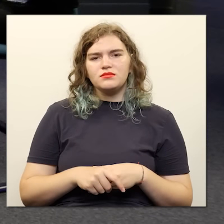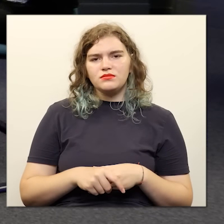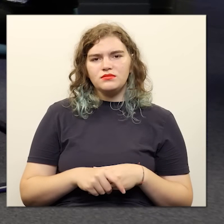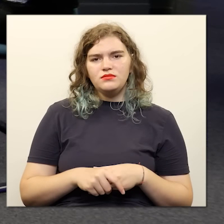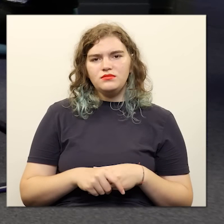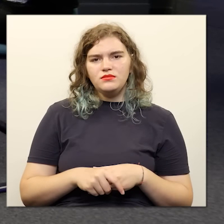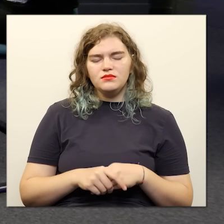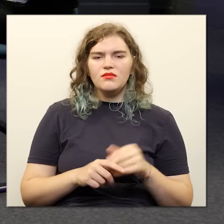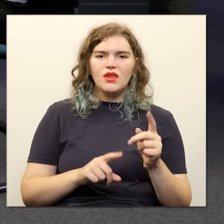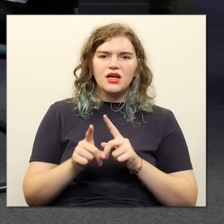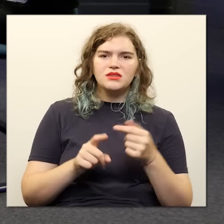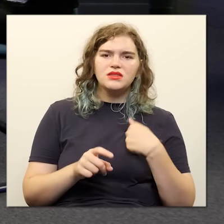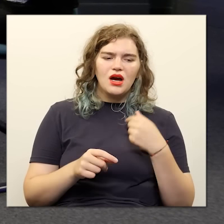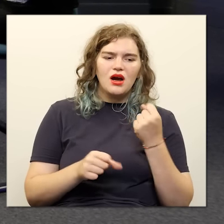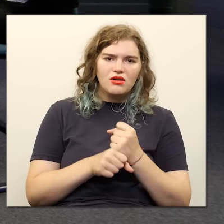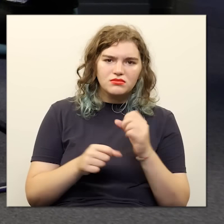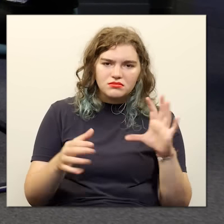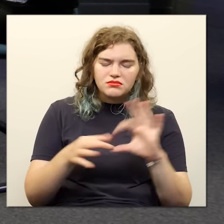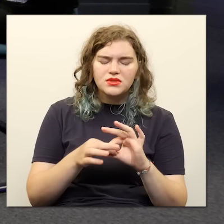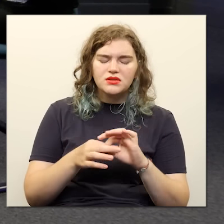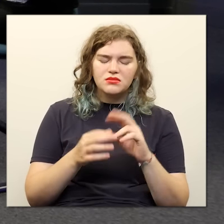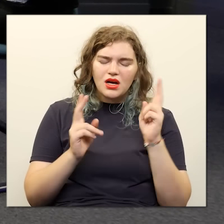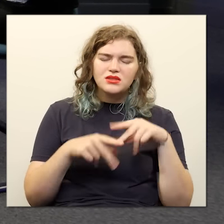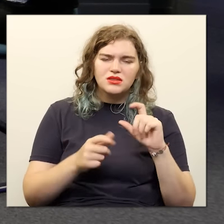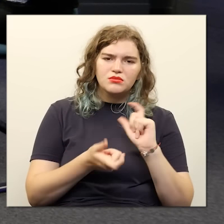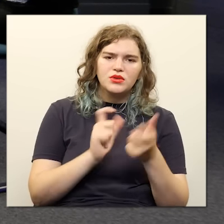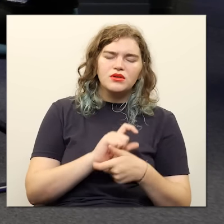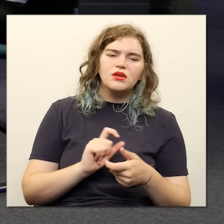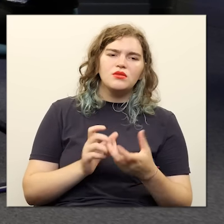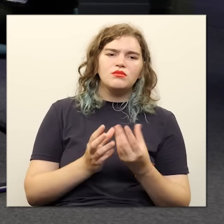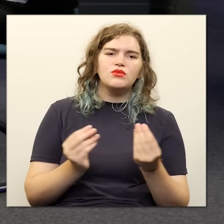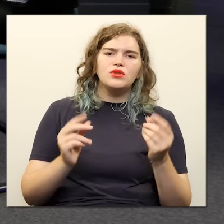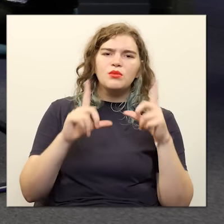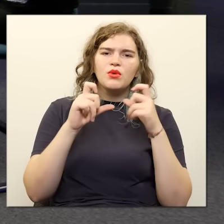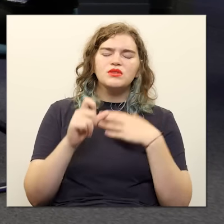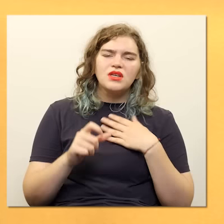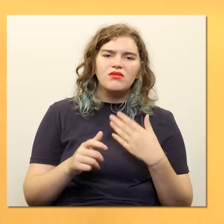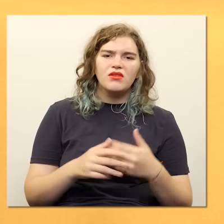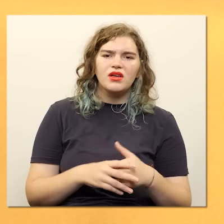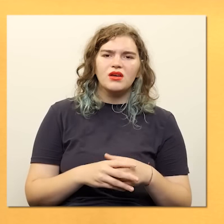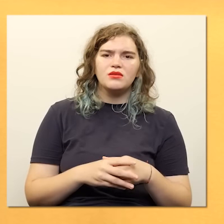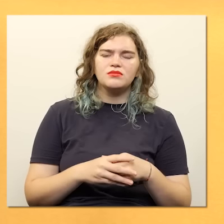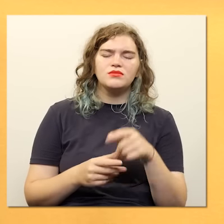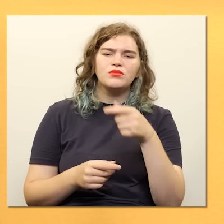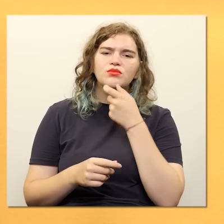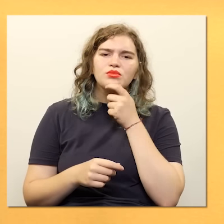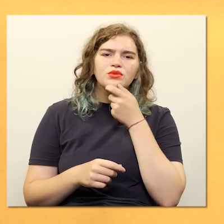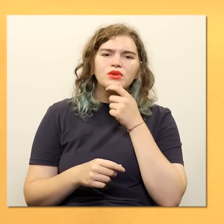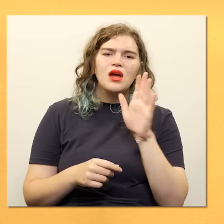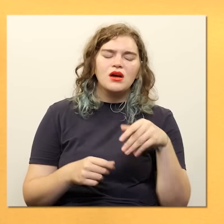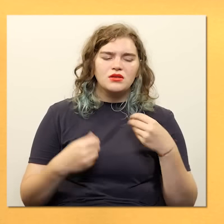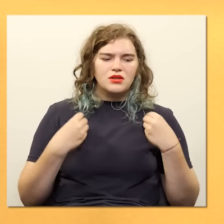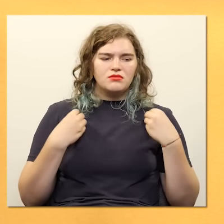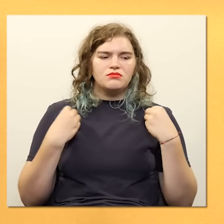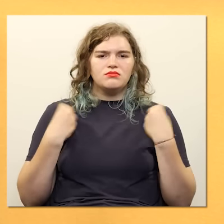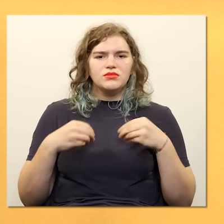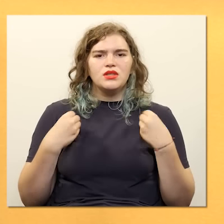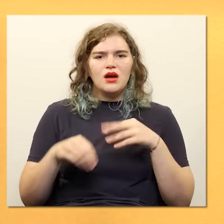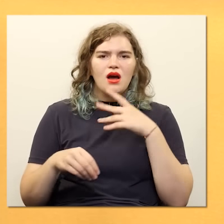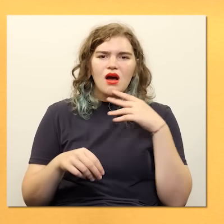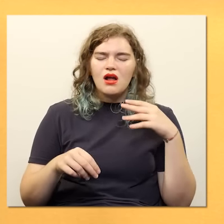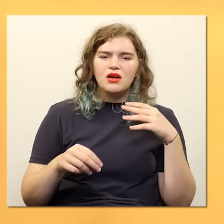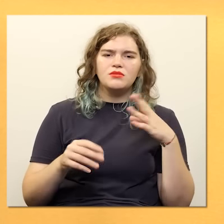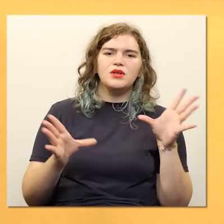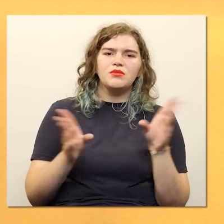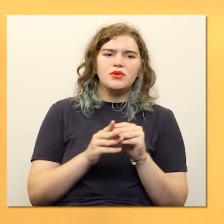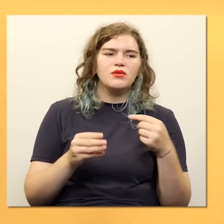Și au făcut legământul. Ce frumos. Vai, să vezi pozele cu bunica îmbrăcată în alb, care a